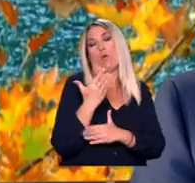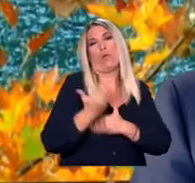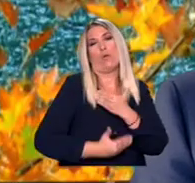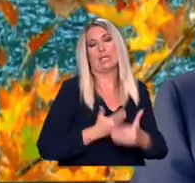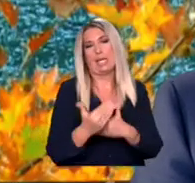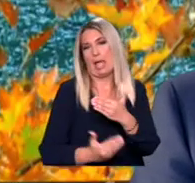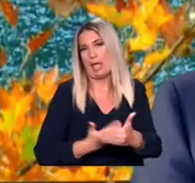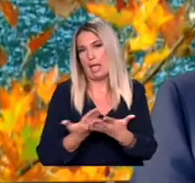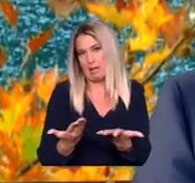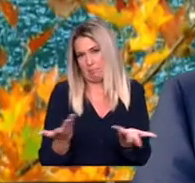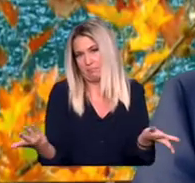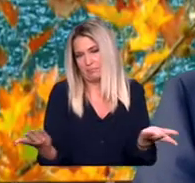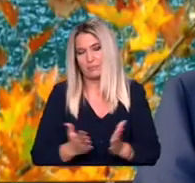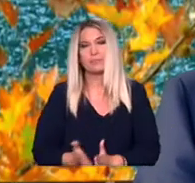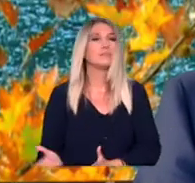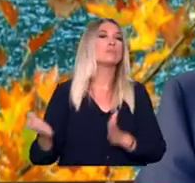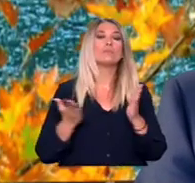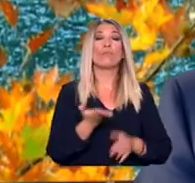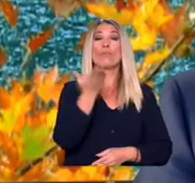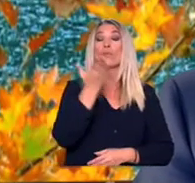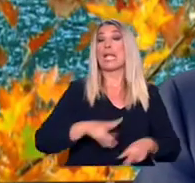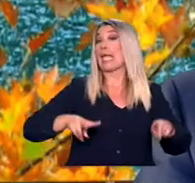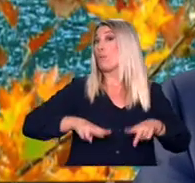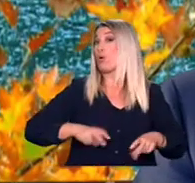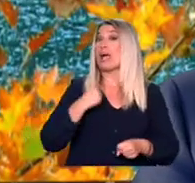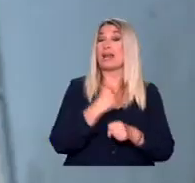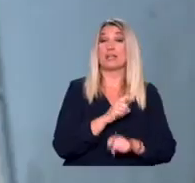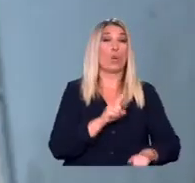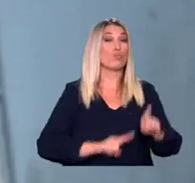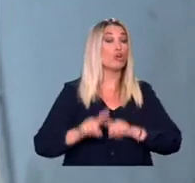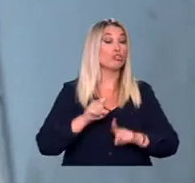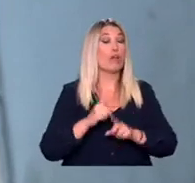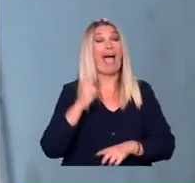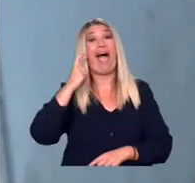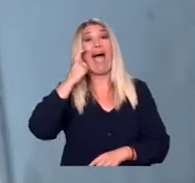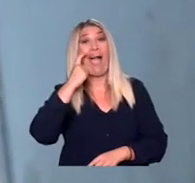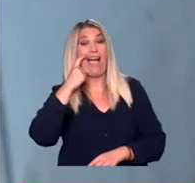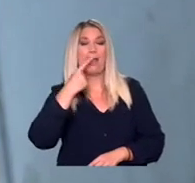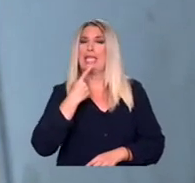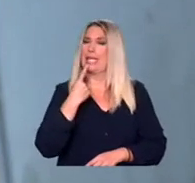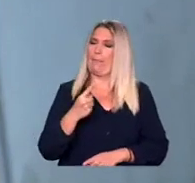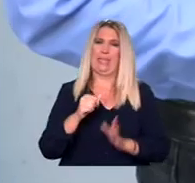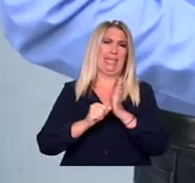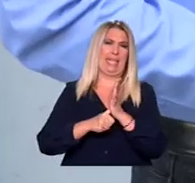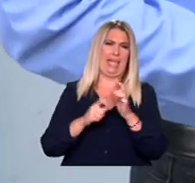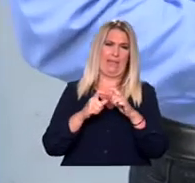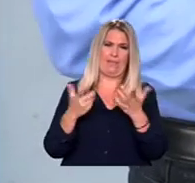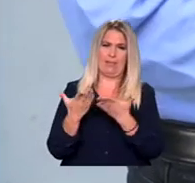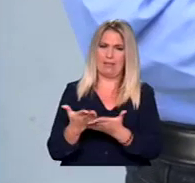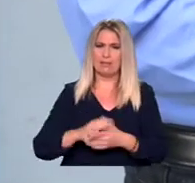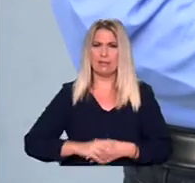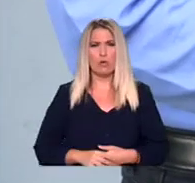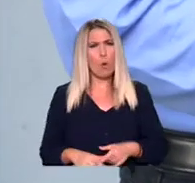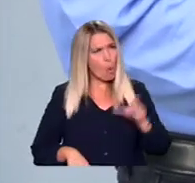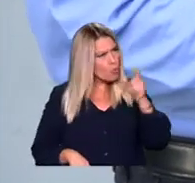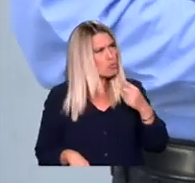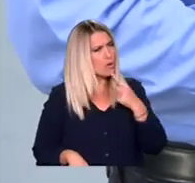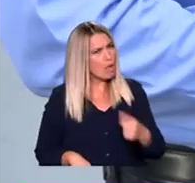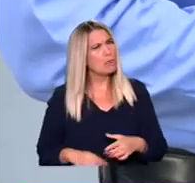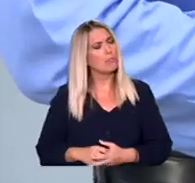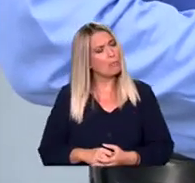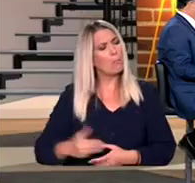Μέσω του Μέγκα τοποθετήθηκε και ο Υπουργός Εργασίας Άδωνης Γεωργιάδης για τις νέες ταυτότητες, κάνοντας μάλιστα και ο ίδιος αυτοκριτική για